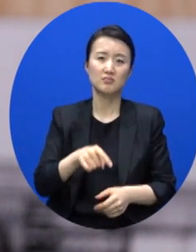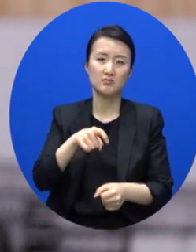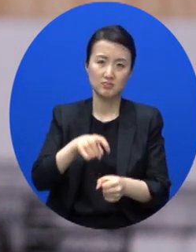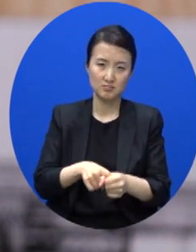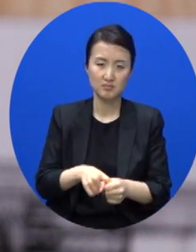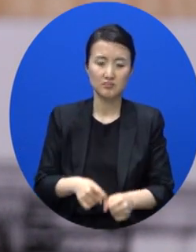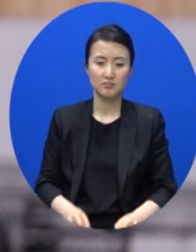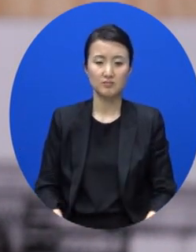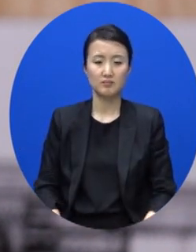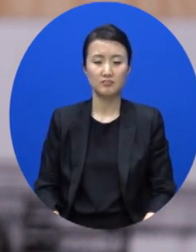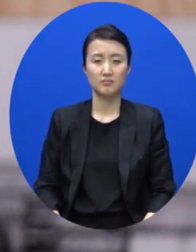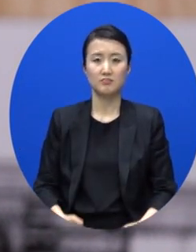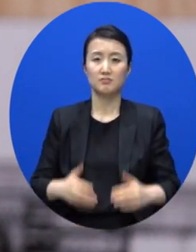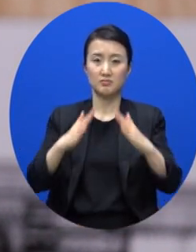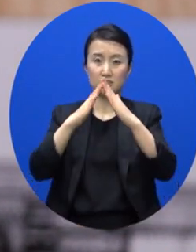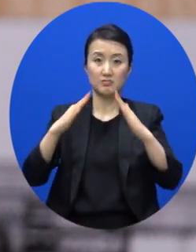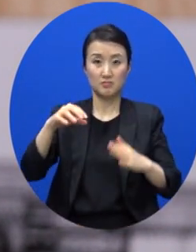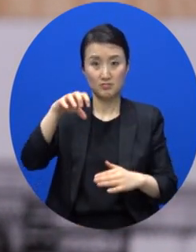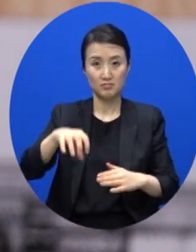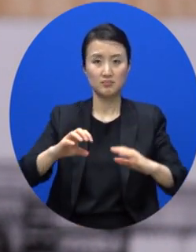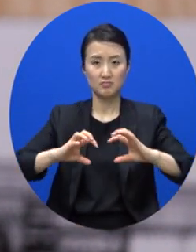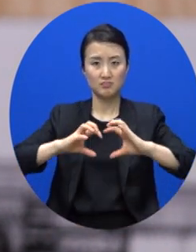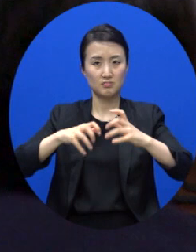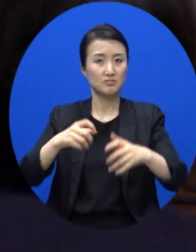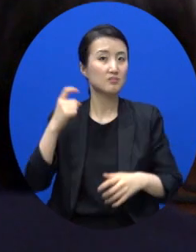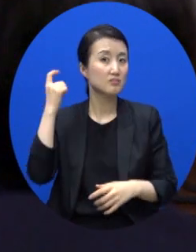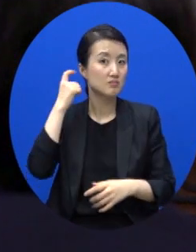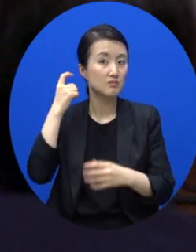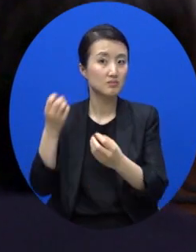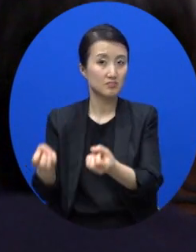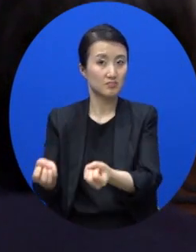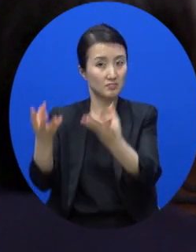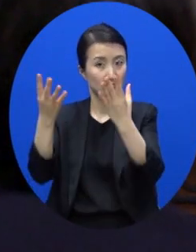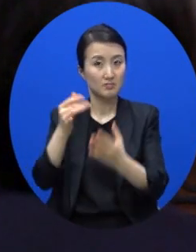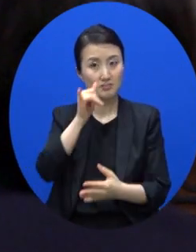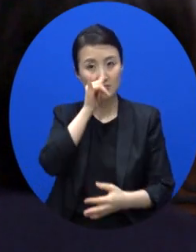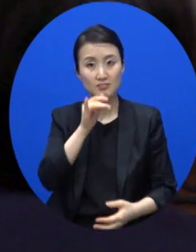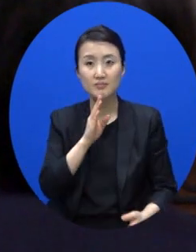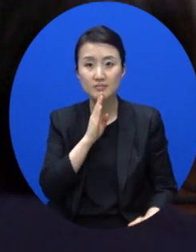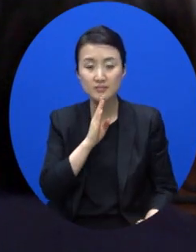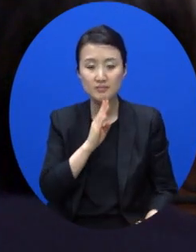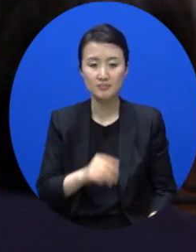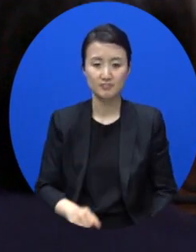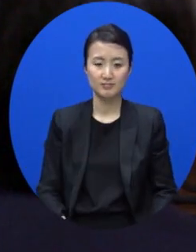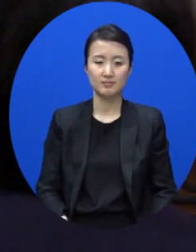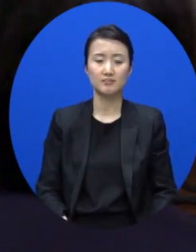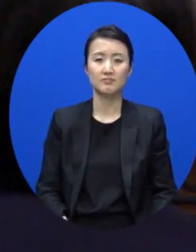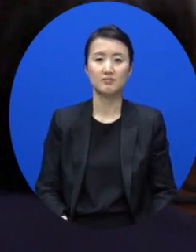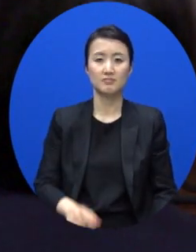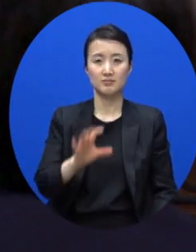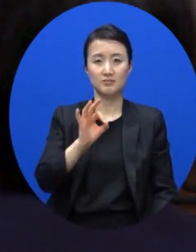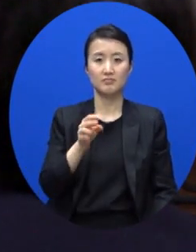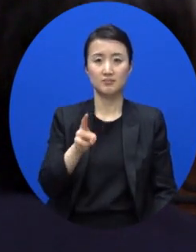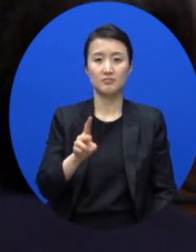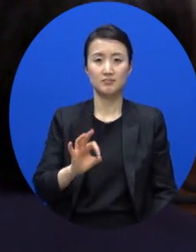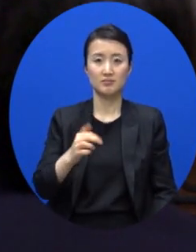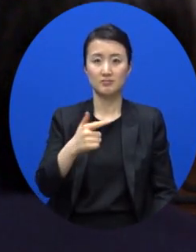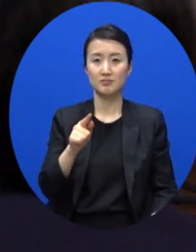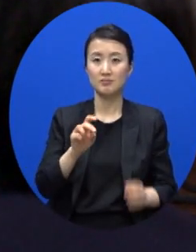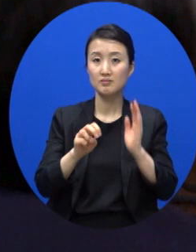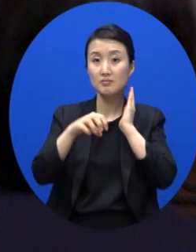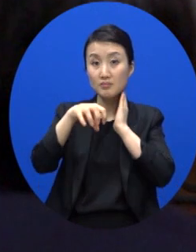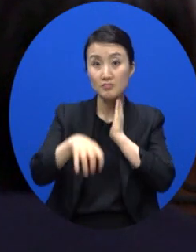또 전주에는 세계 소리 축제가 있죠. 우리 영남에는